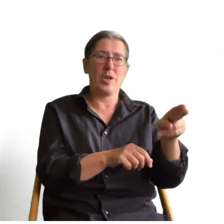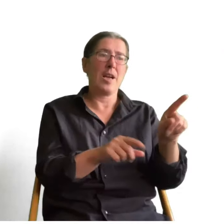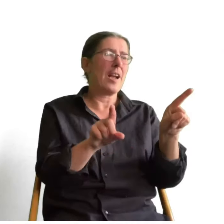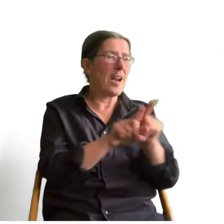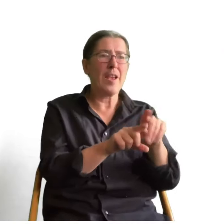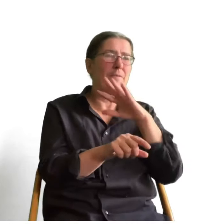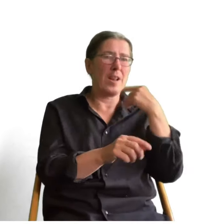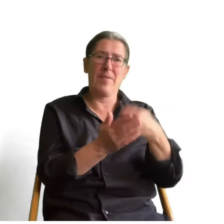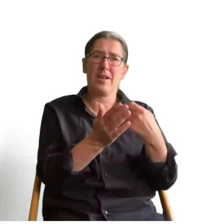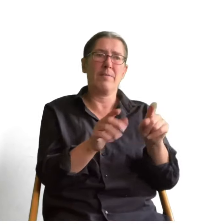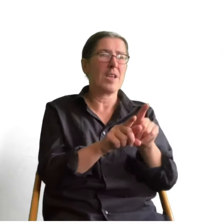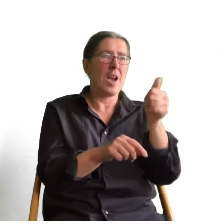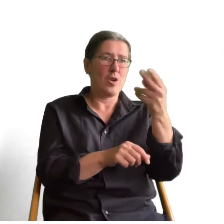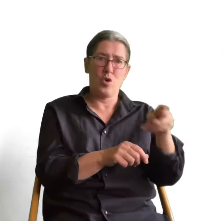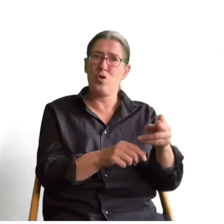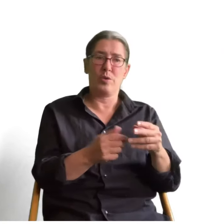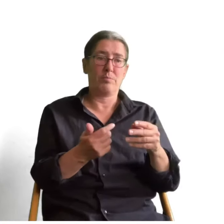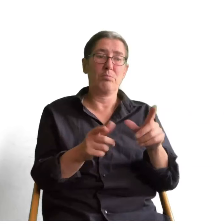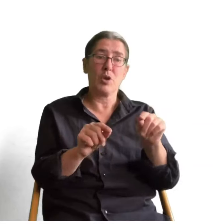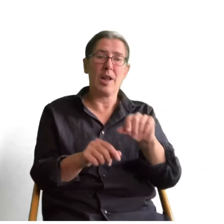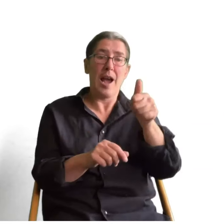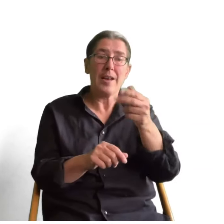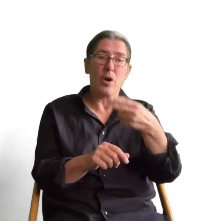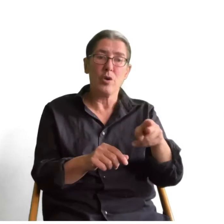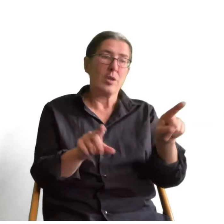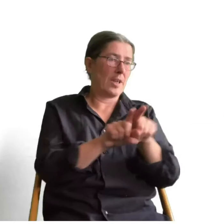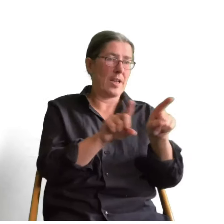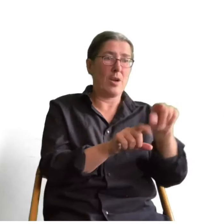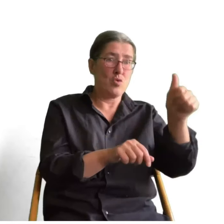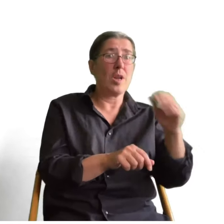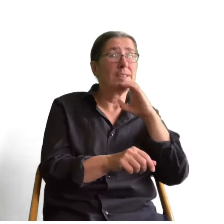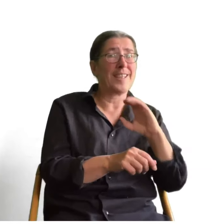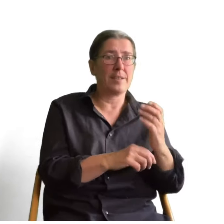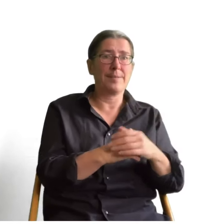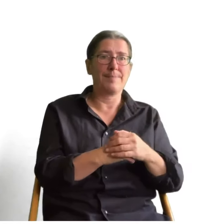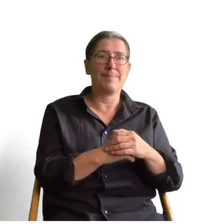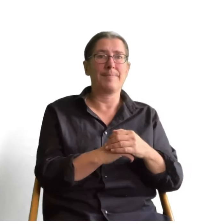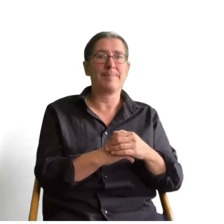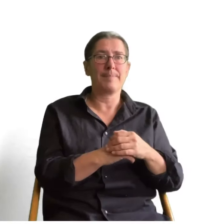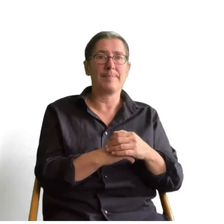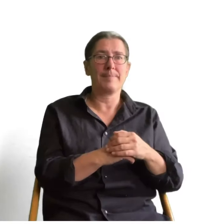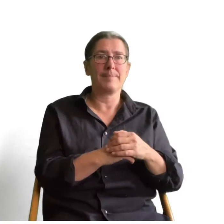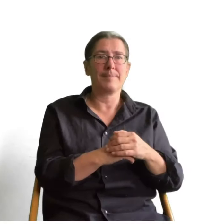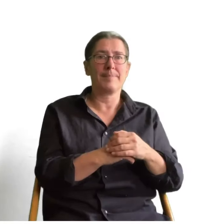das ist gleich viel wert wie ein Euro. Also ein Euro sind gleich 100 Cent.